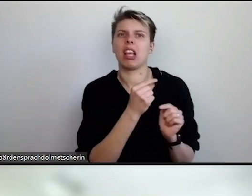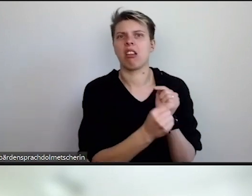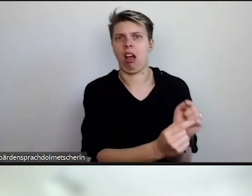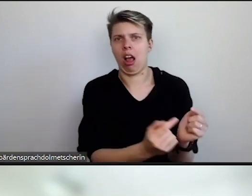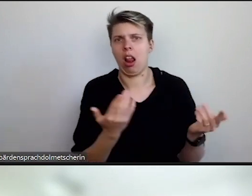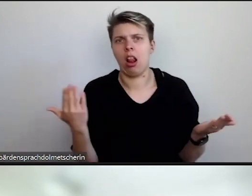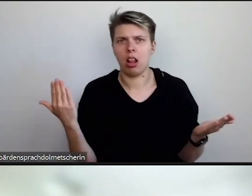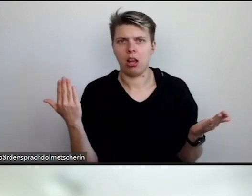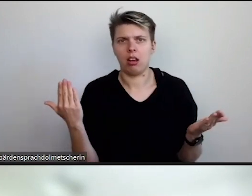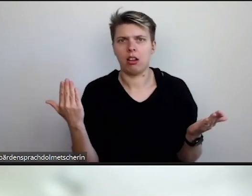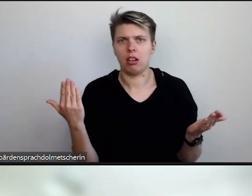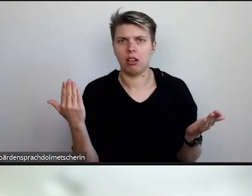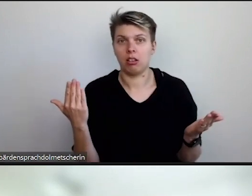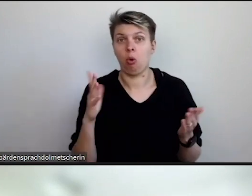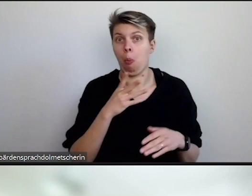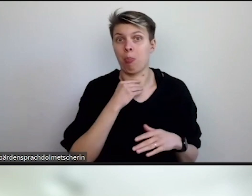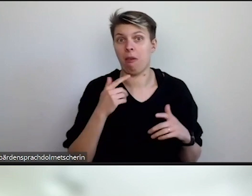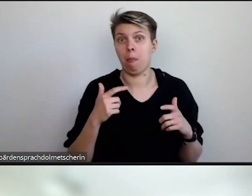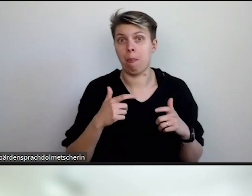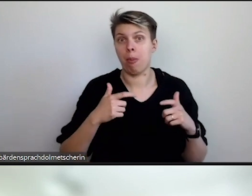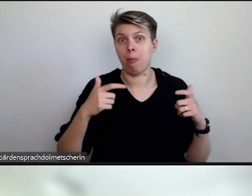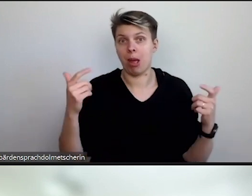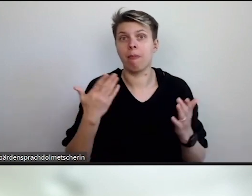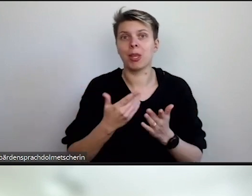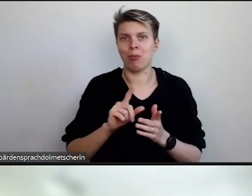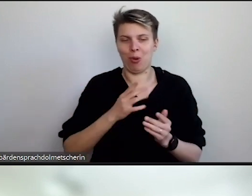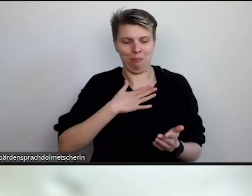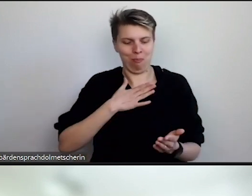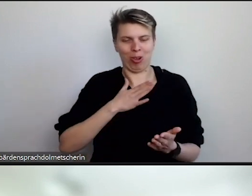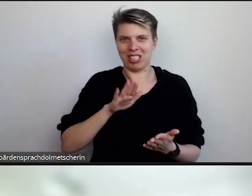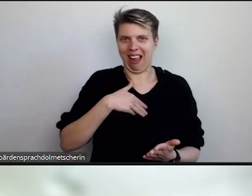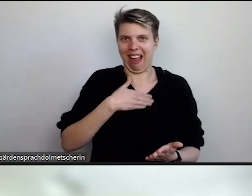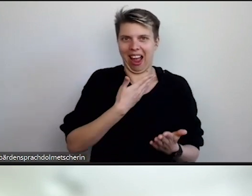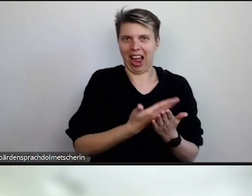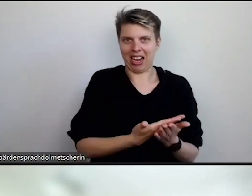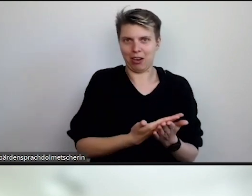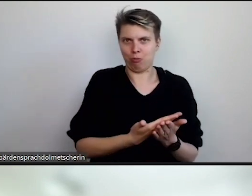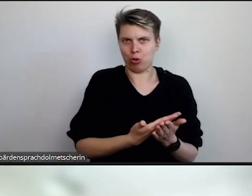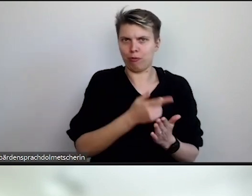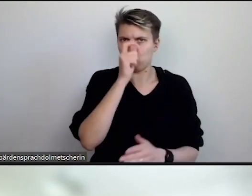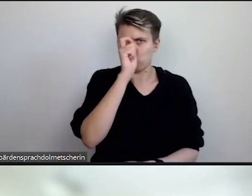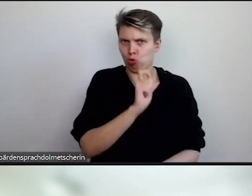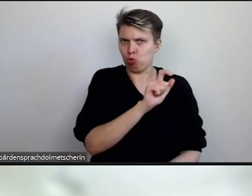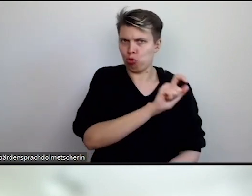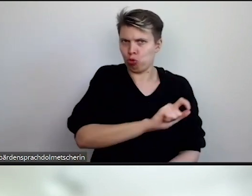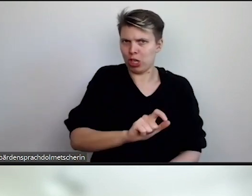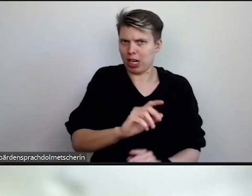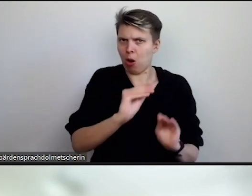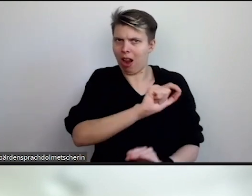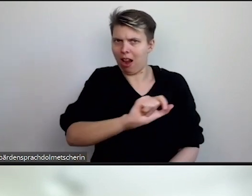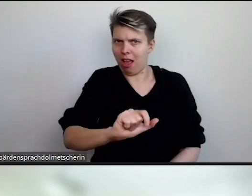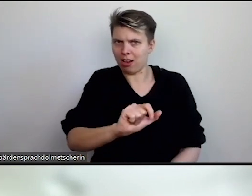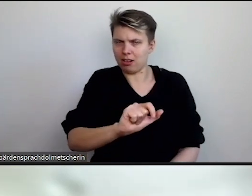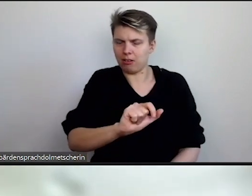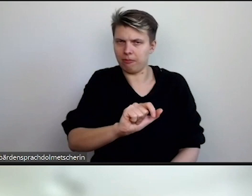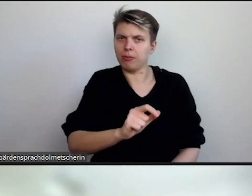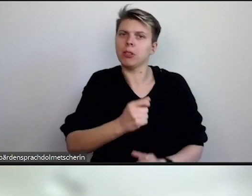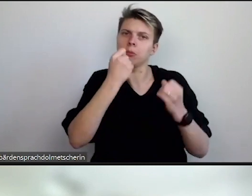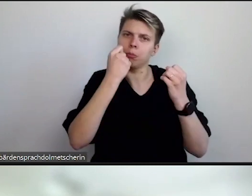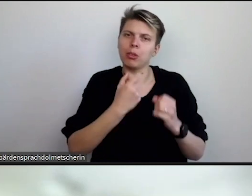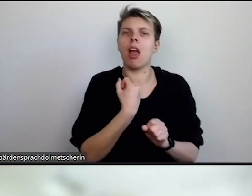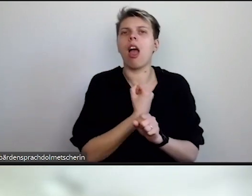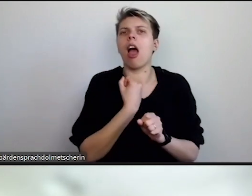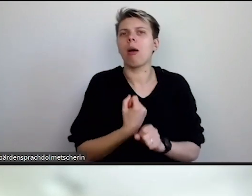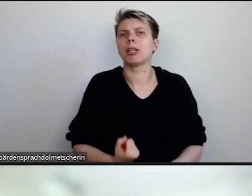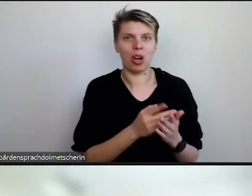sozusagen deutlich gestiegen. Und da haben wir sowohl in unseren Angeboten für Studierende und Lehrende jetzt in den letzten Jahren einen Schwerpunkt, Arbeitsschwerpunkt